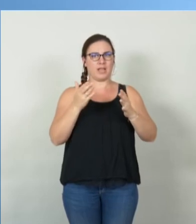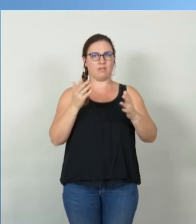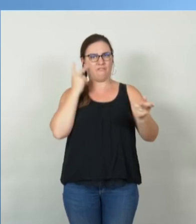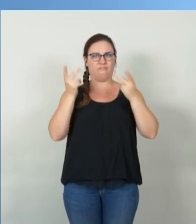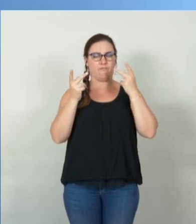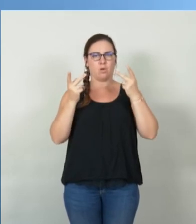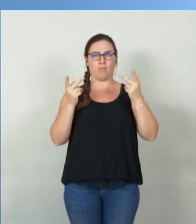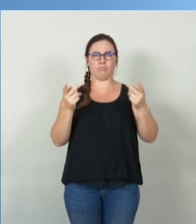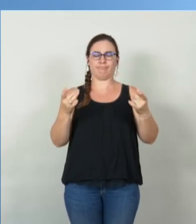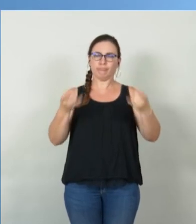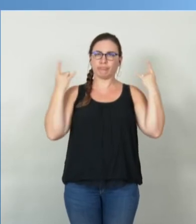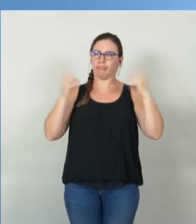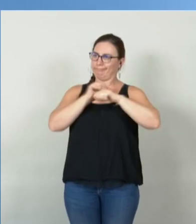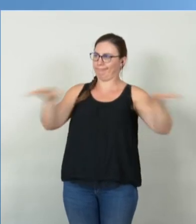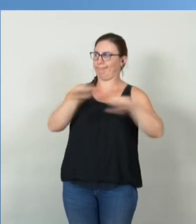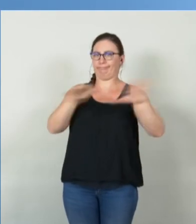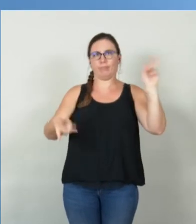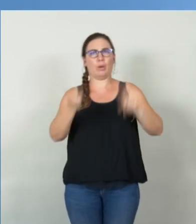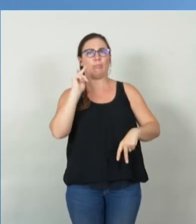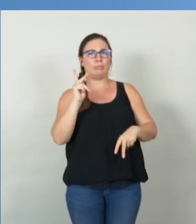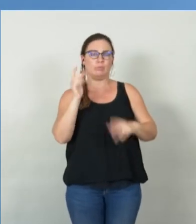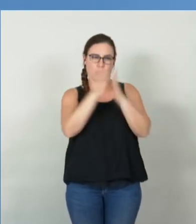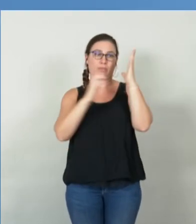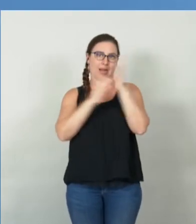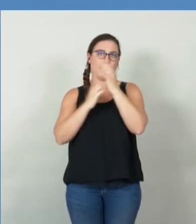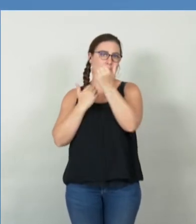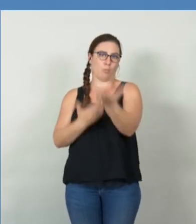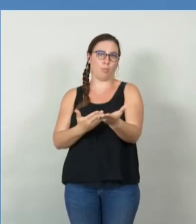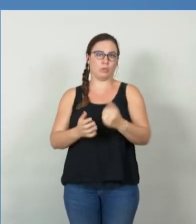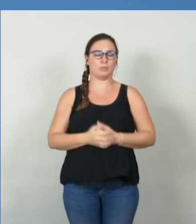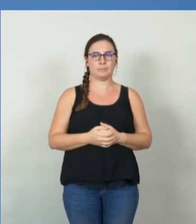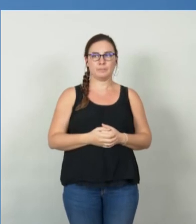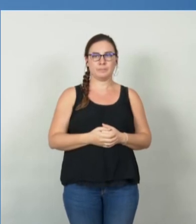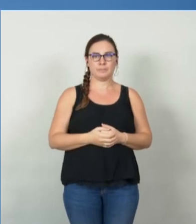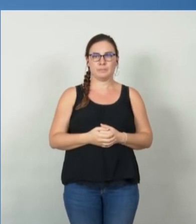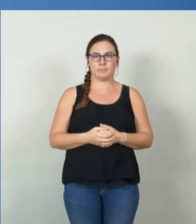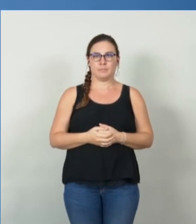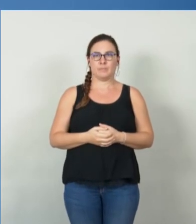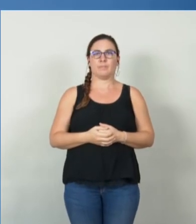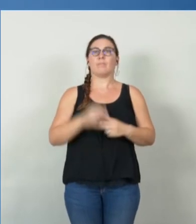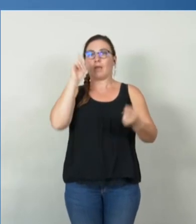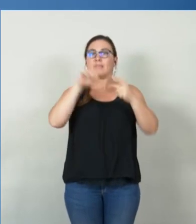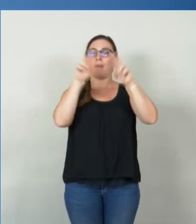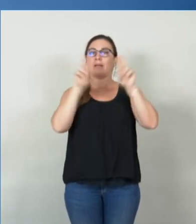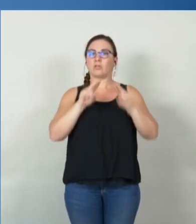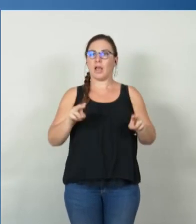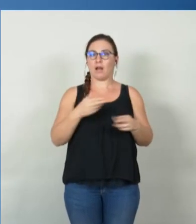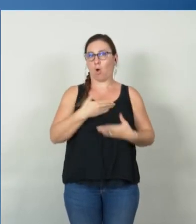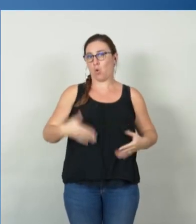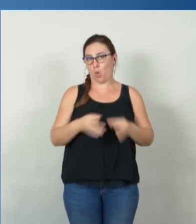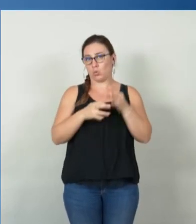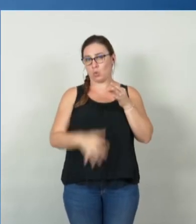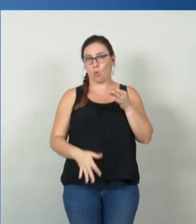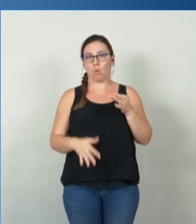peut-être par ce genre de délibération voilà et le sujet international voilà enfin en conclusion dépasse